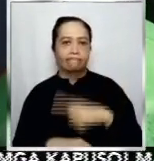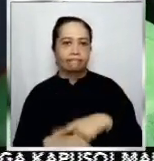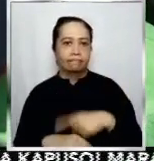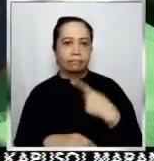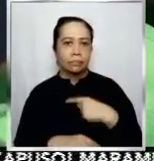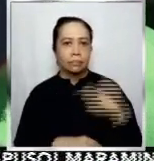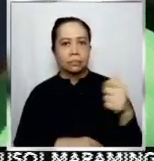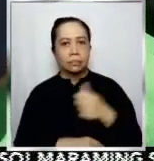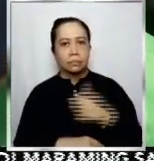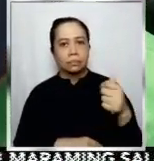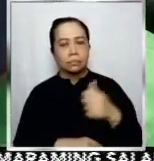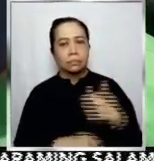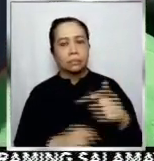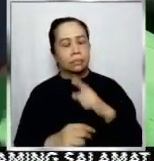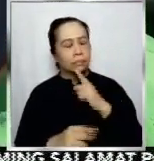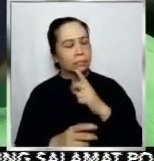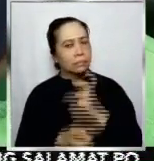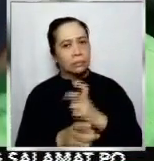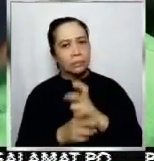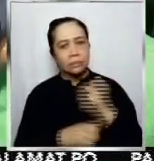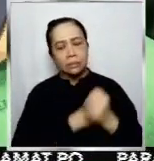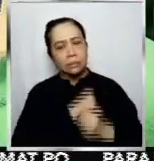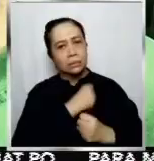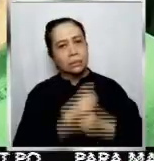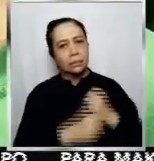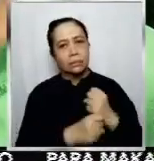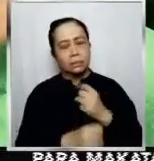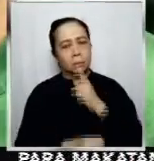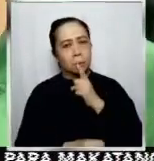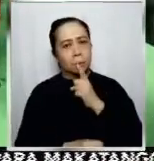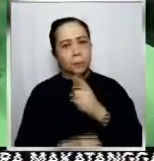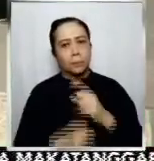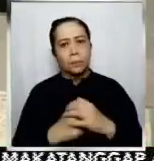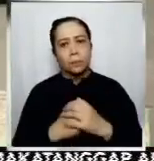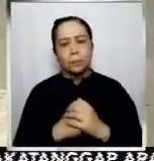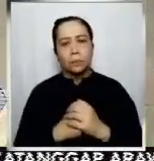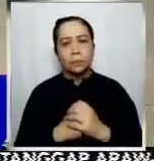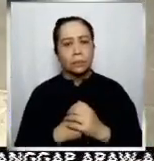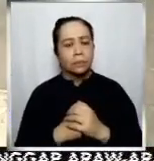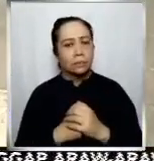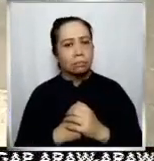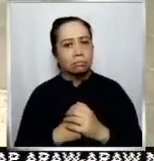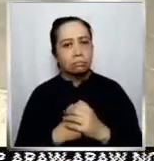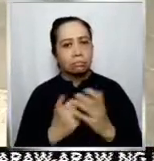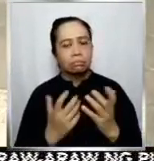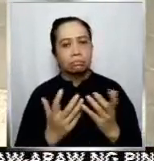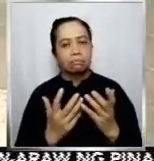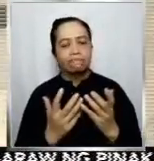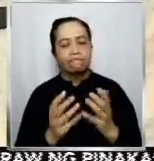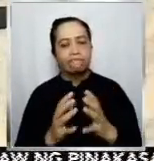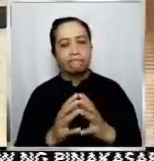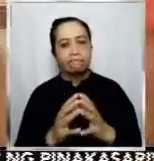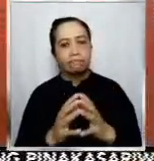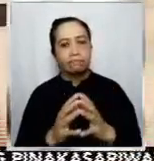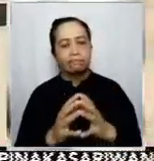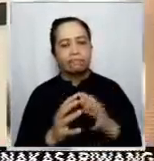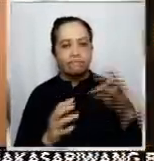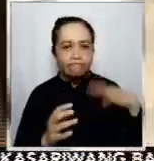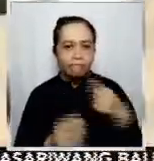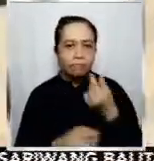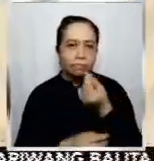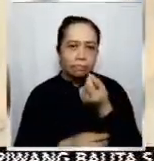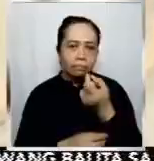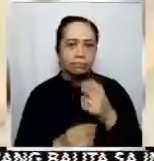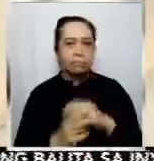imbis na kumikita ng konti, nawala pa po. Ang kapwa trike driver niya, may hiling sa